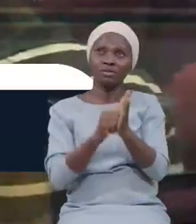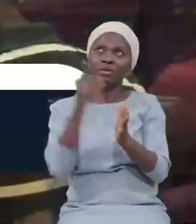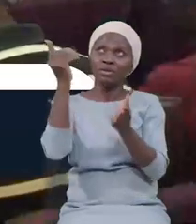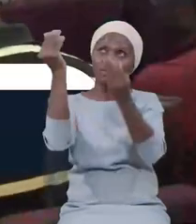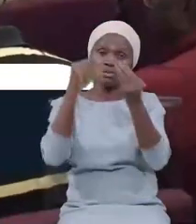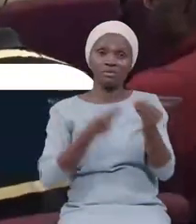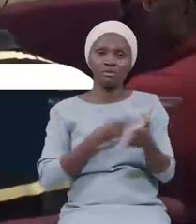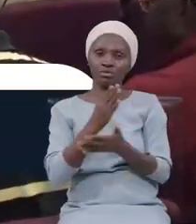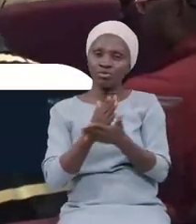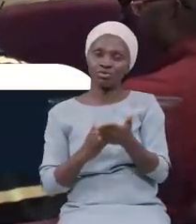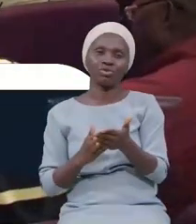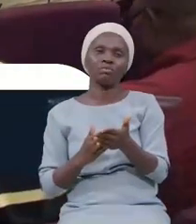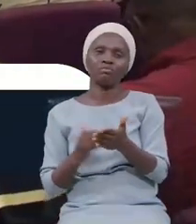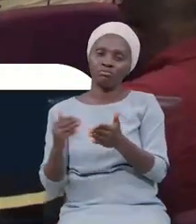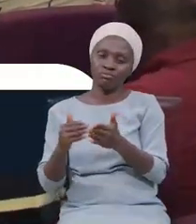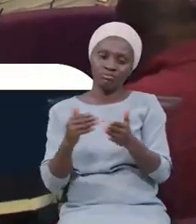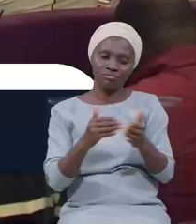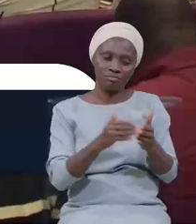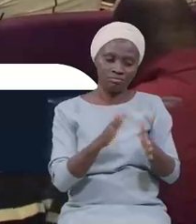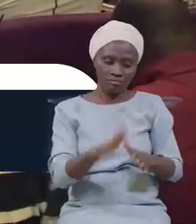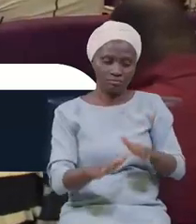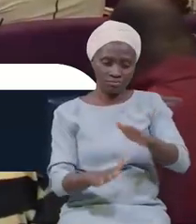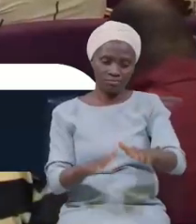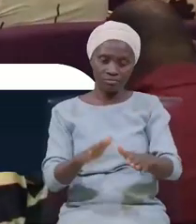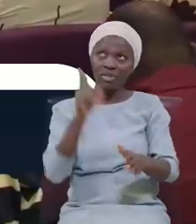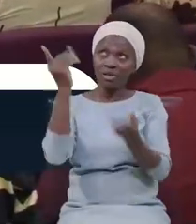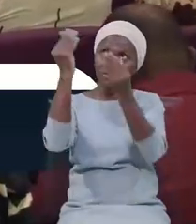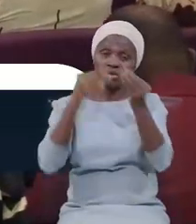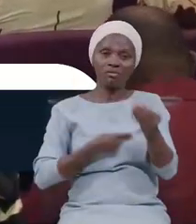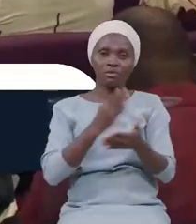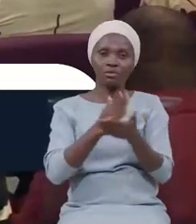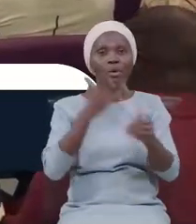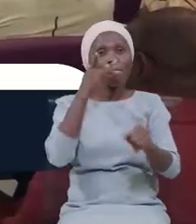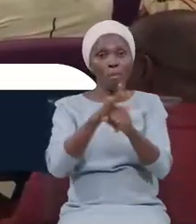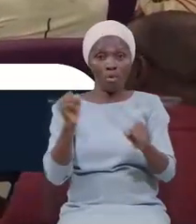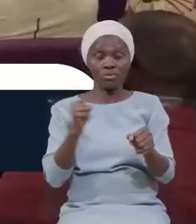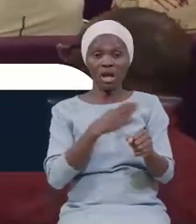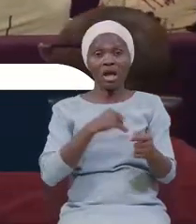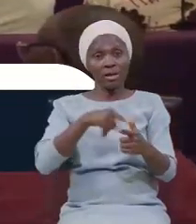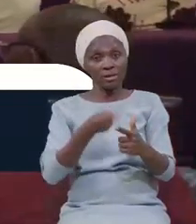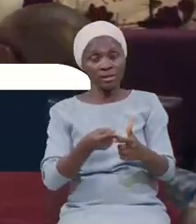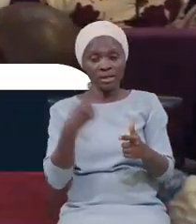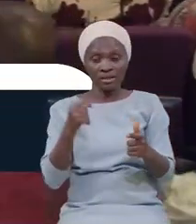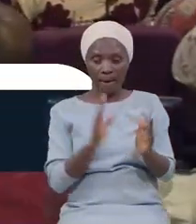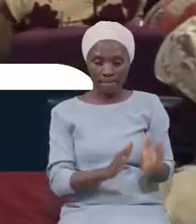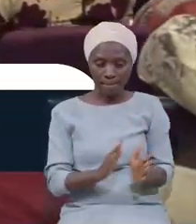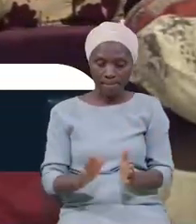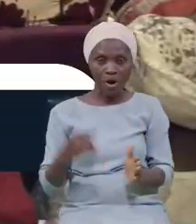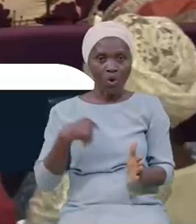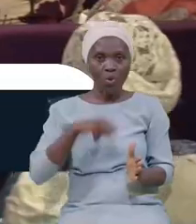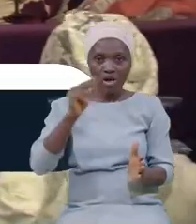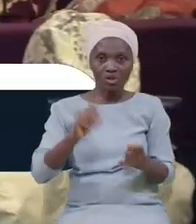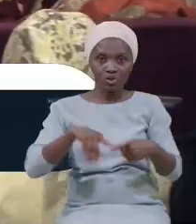donné des directives. Là-bas, il nous donne quelques promesses et la préparation à